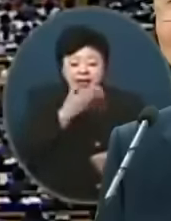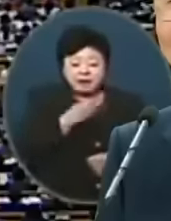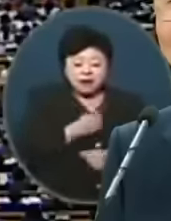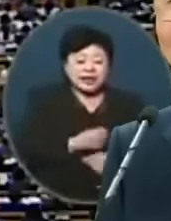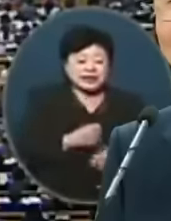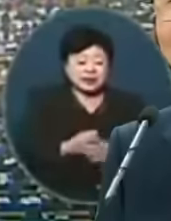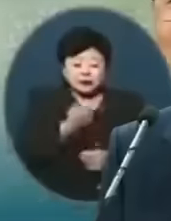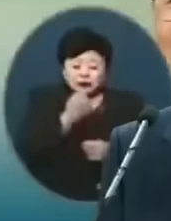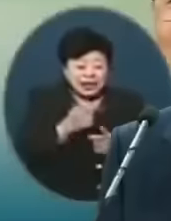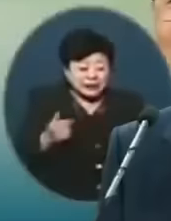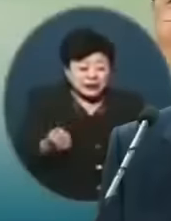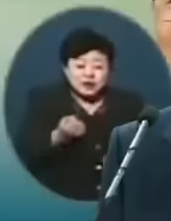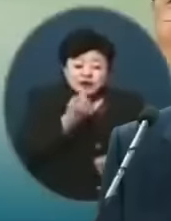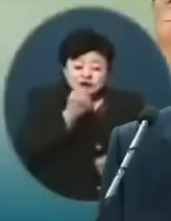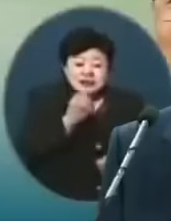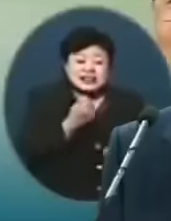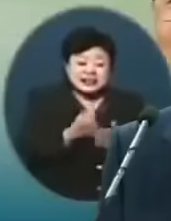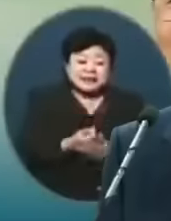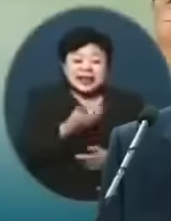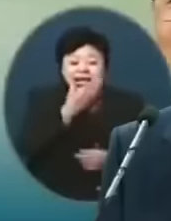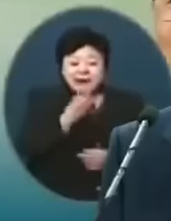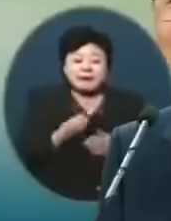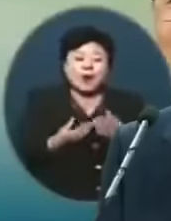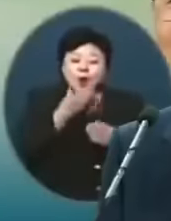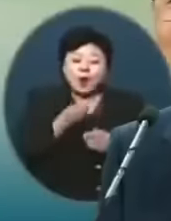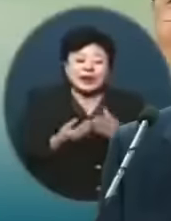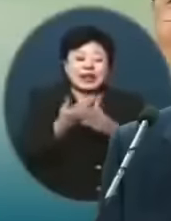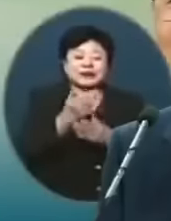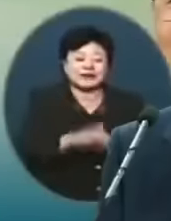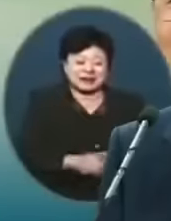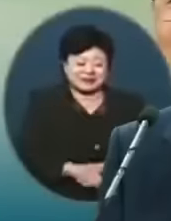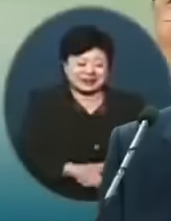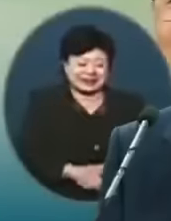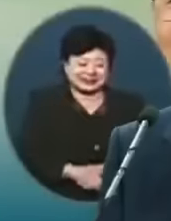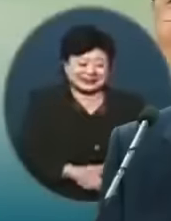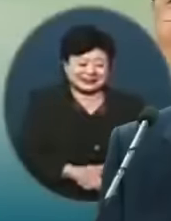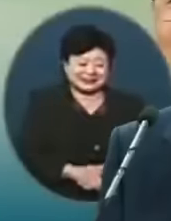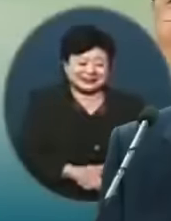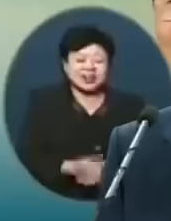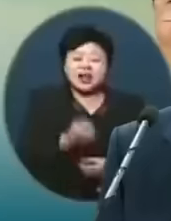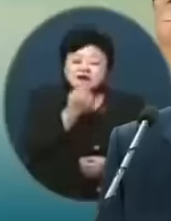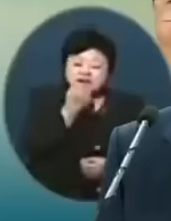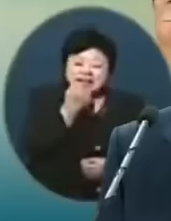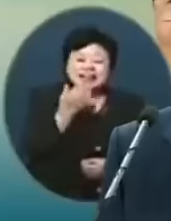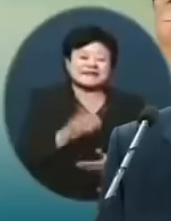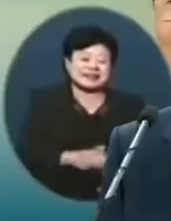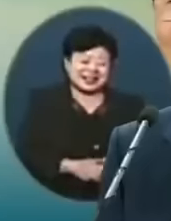때문에 웃는 것이 아니라 웃기 때문에 행복해진다는 것입니다. 그러면 웃어야 돼요.